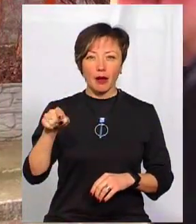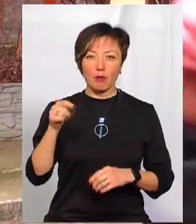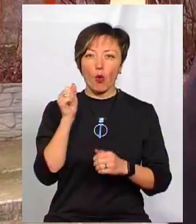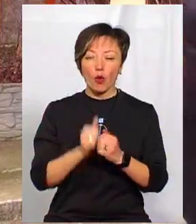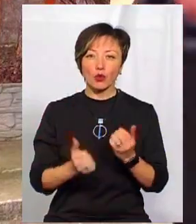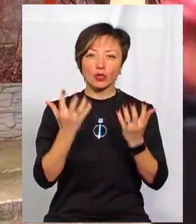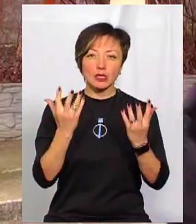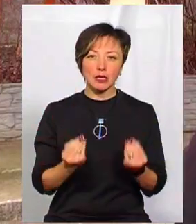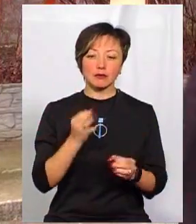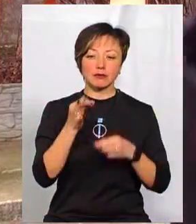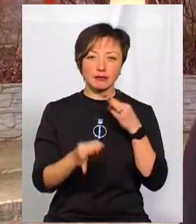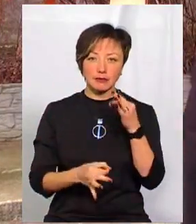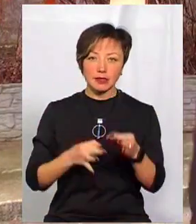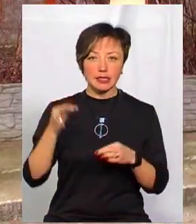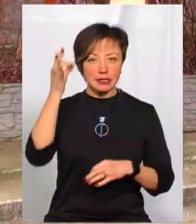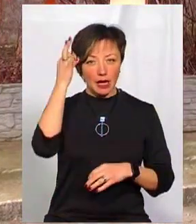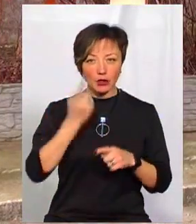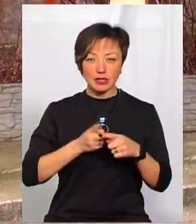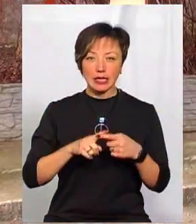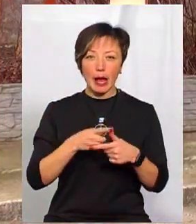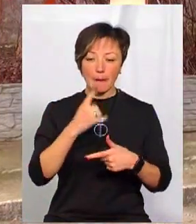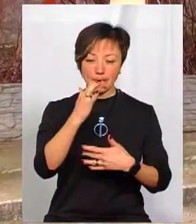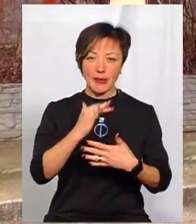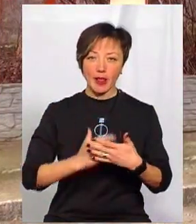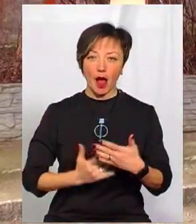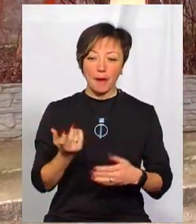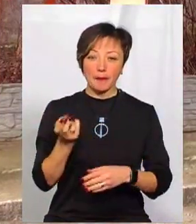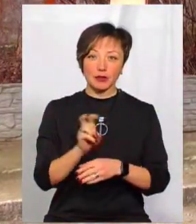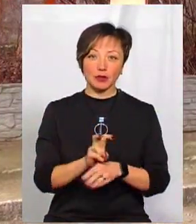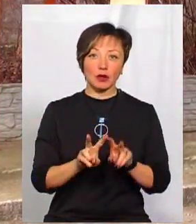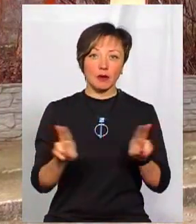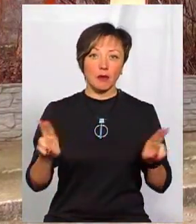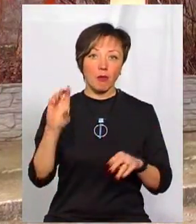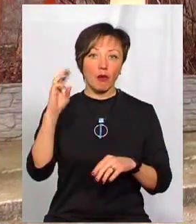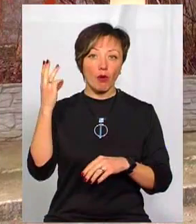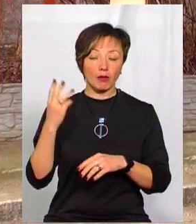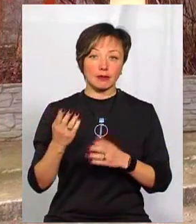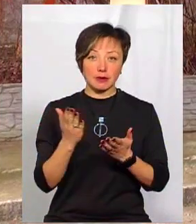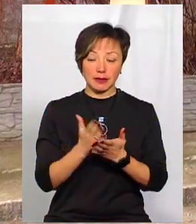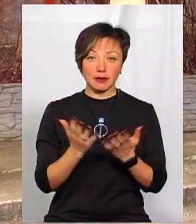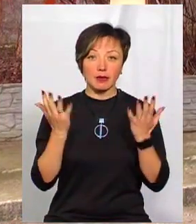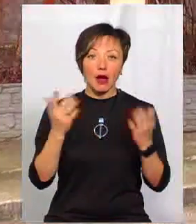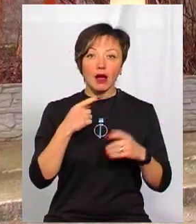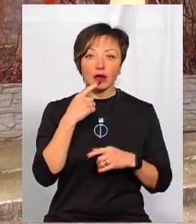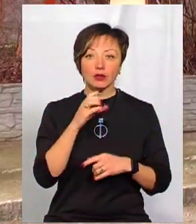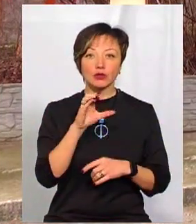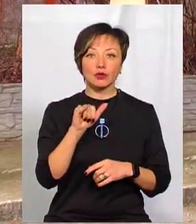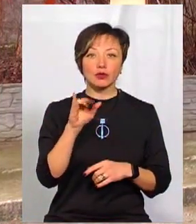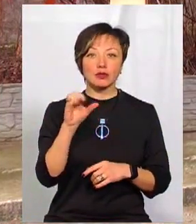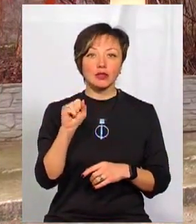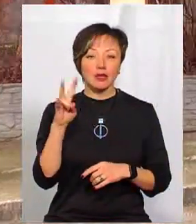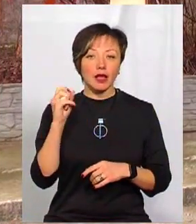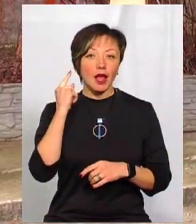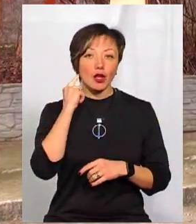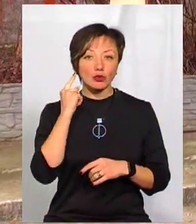день круглосуточно згадуються імена. І він прийшов, нібито як є Бог на світі. Він каже: «Сусаночка, от